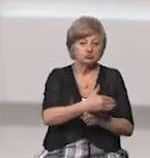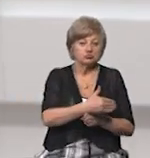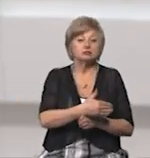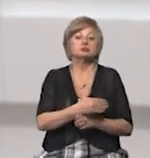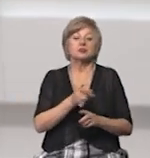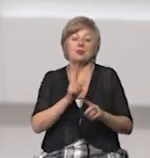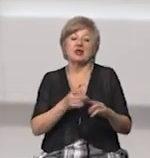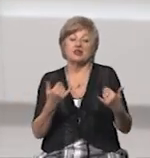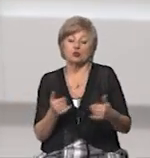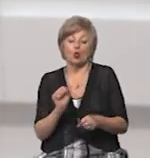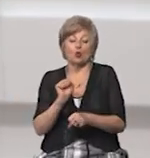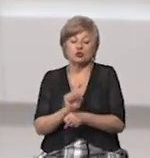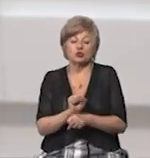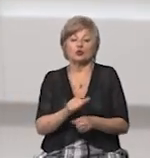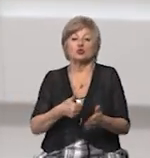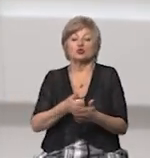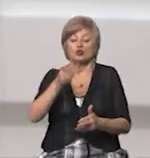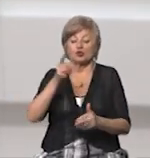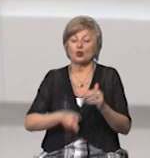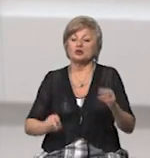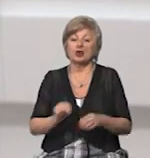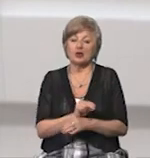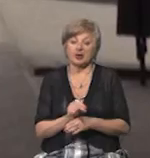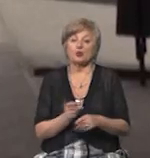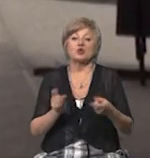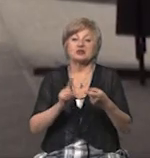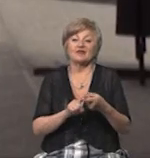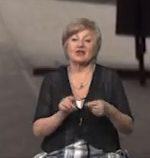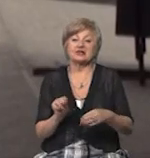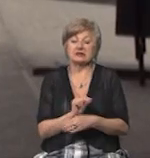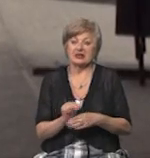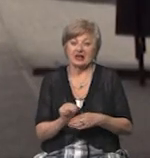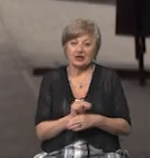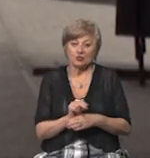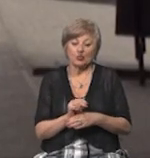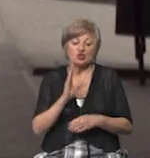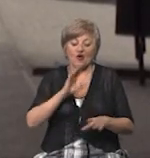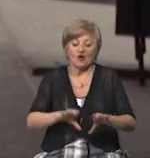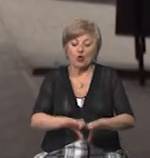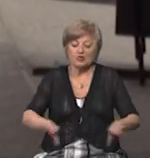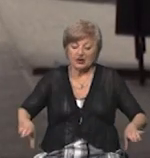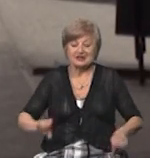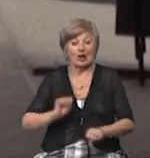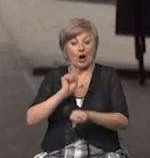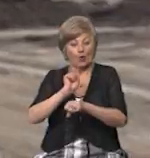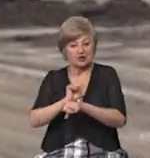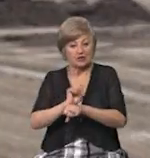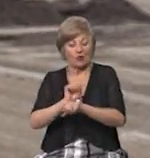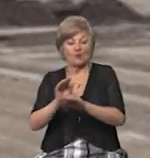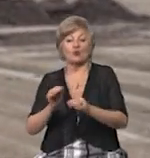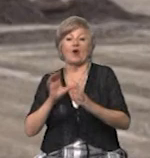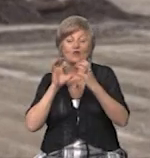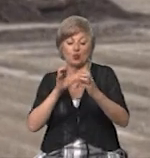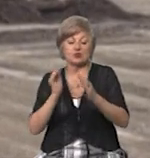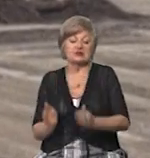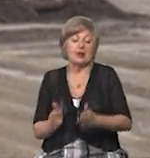та Металургів припинили до завершення ремонту. У зв'язку із реконструкцією зливної каналізації зупинку проспект Металургів перенесли на